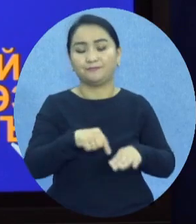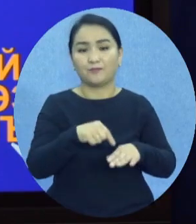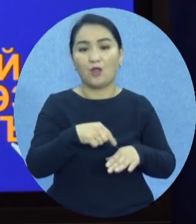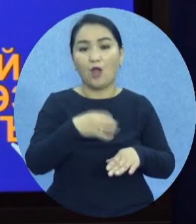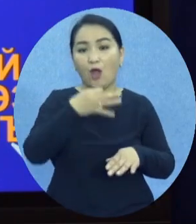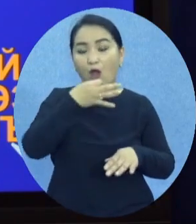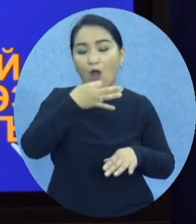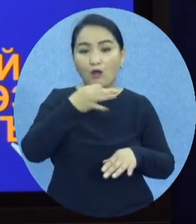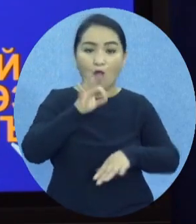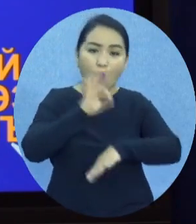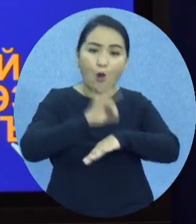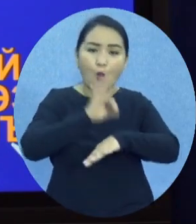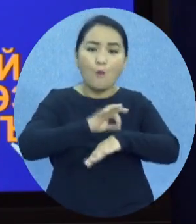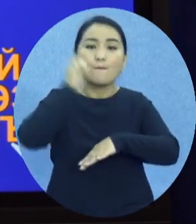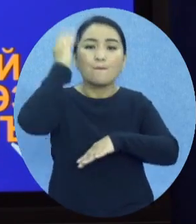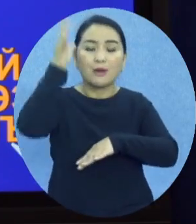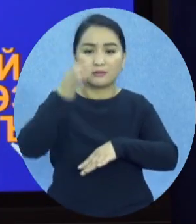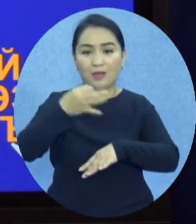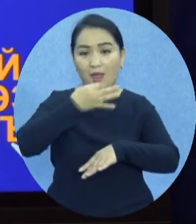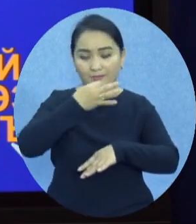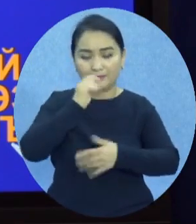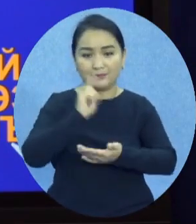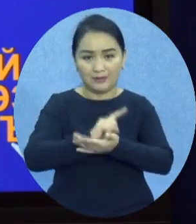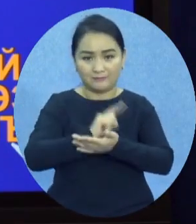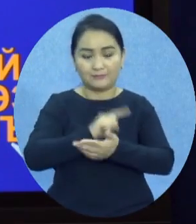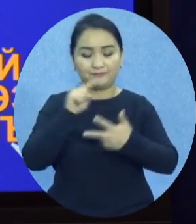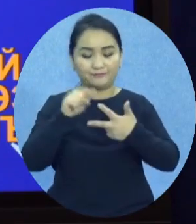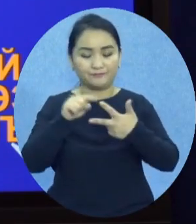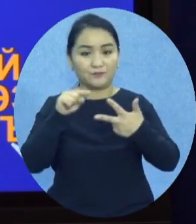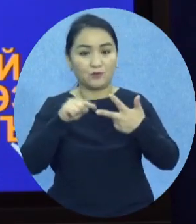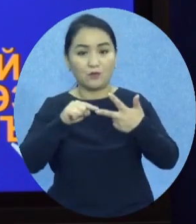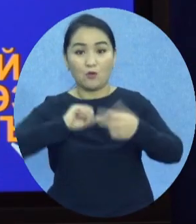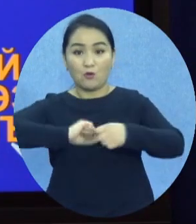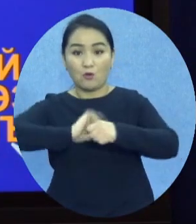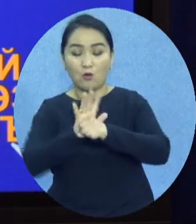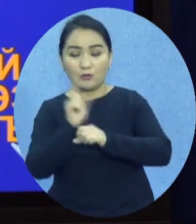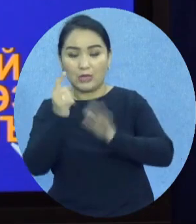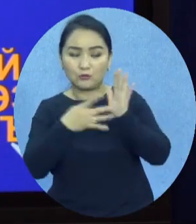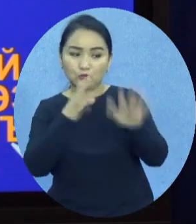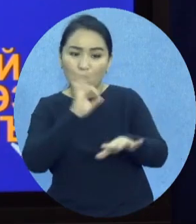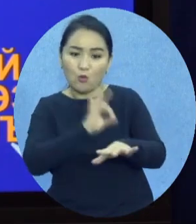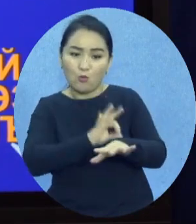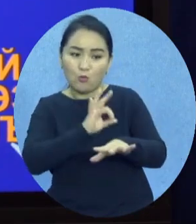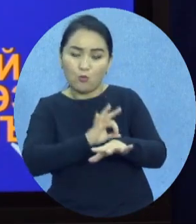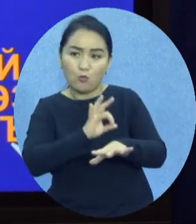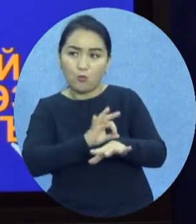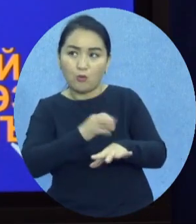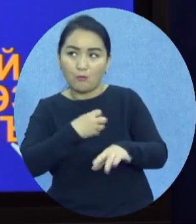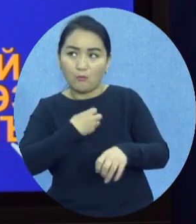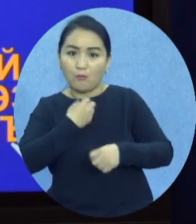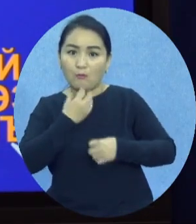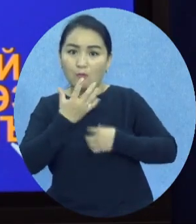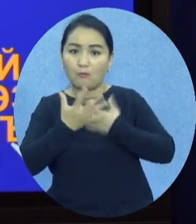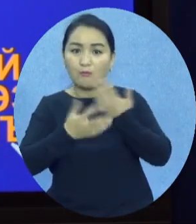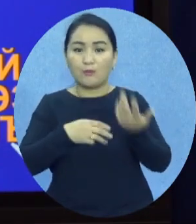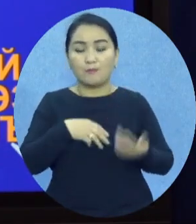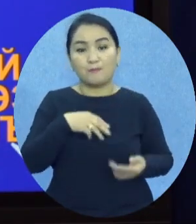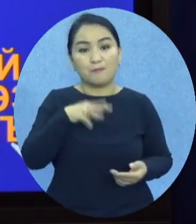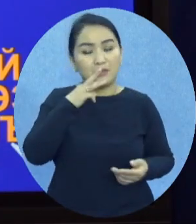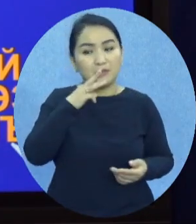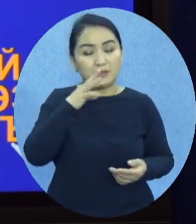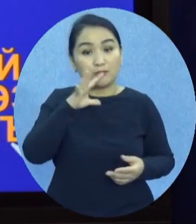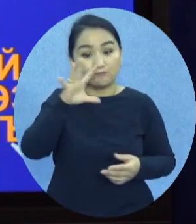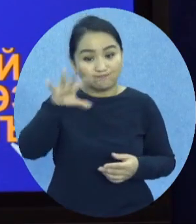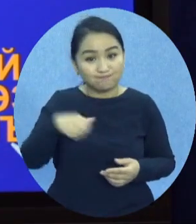байх ёстой. За дээрэс нь коронавирус COVID-19 үеийн энэ шинж тэмдгүүдийг сайн мэддэг эсвэл энэ тухай